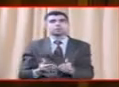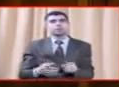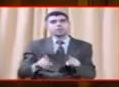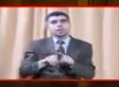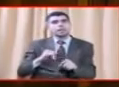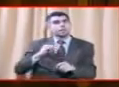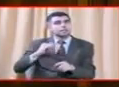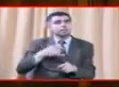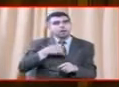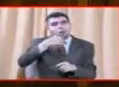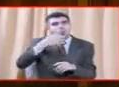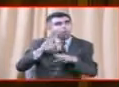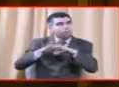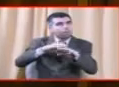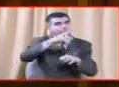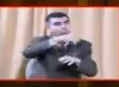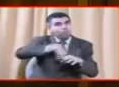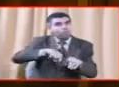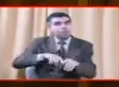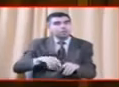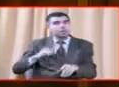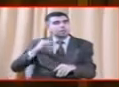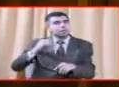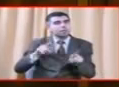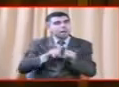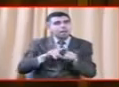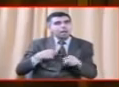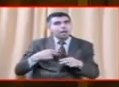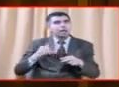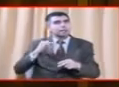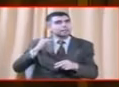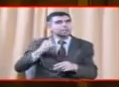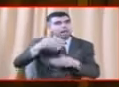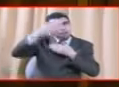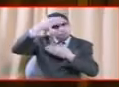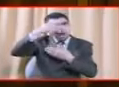إذن أخواتي إخواني، الضغط سيستمر. نحن نطالب